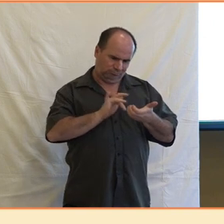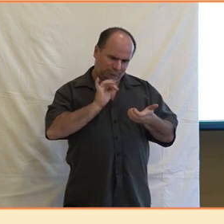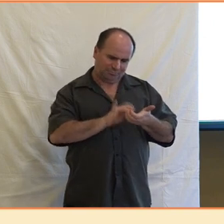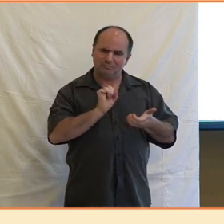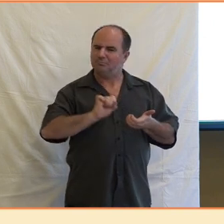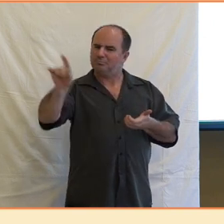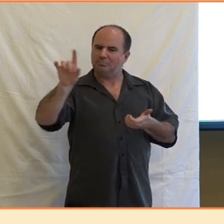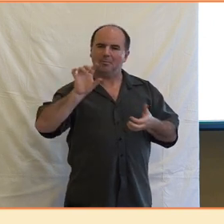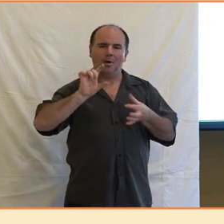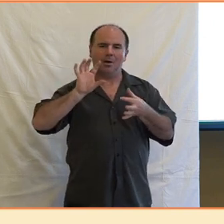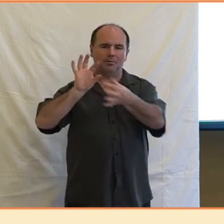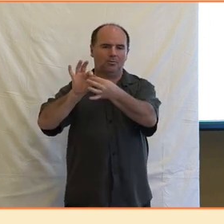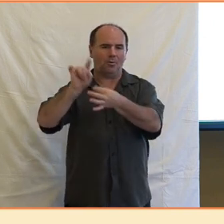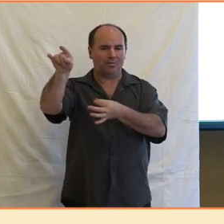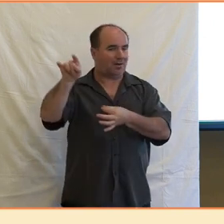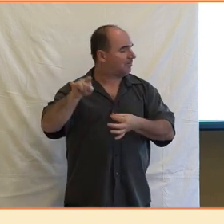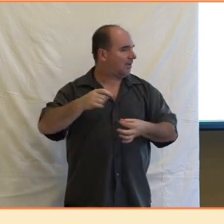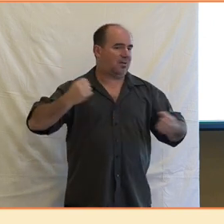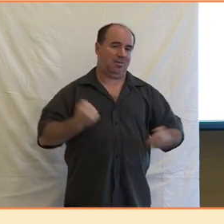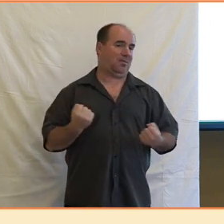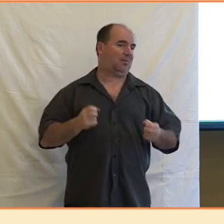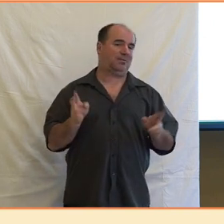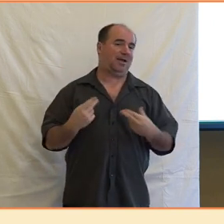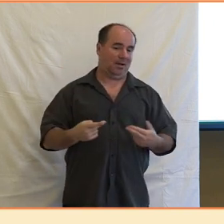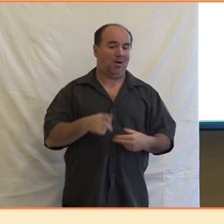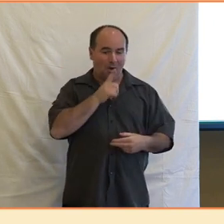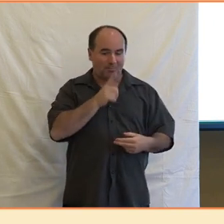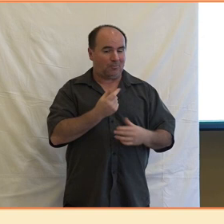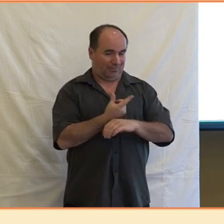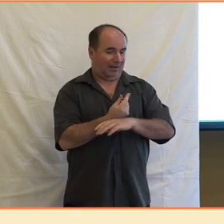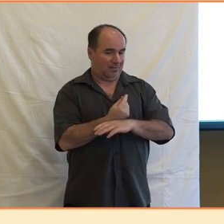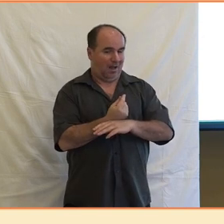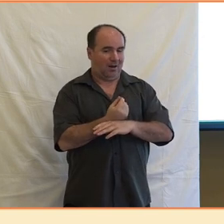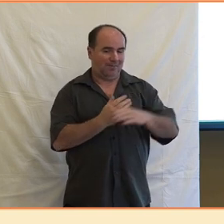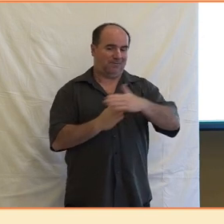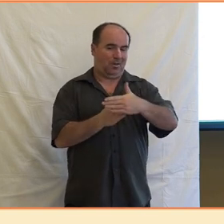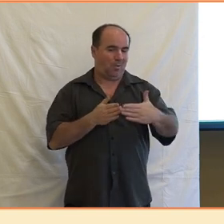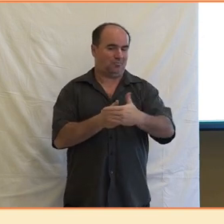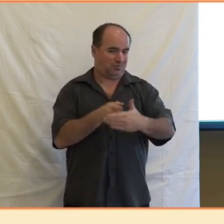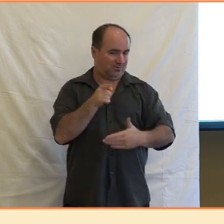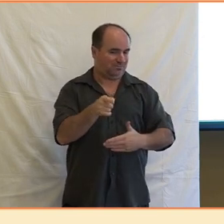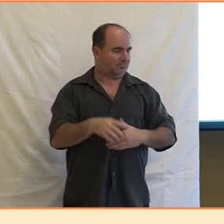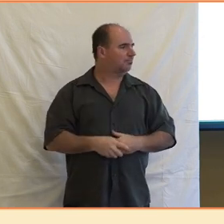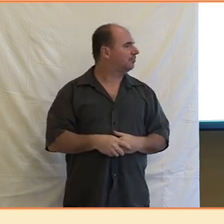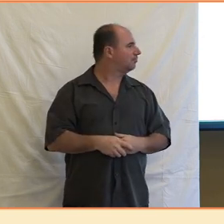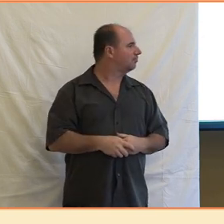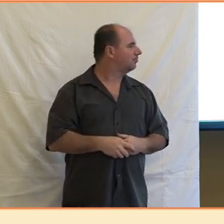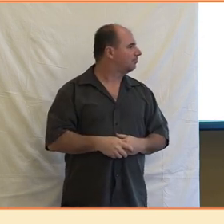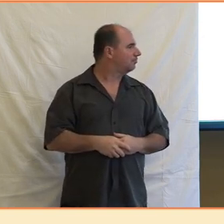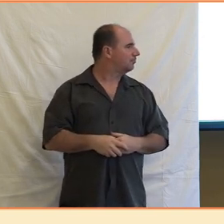postupně upadat do toho digitálního vyloučení. Vypadá to, že skutečně ten vývoj je prostě takhle